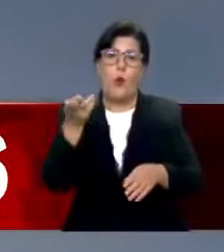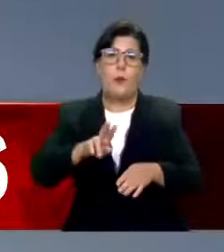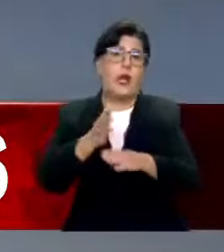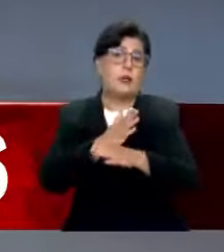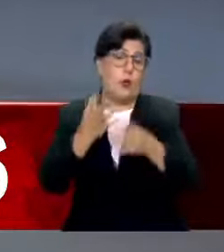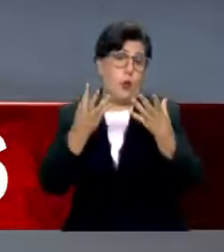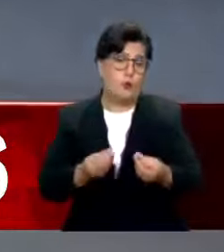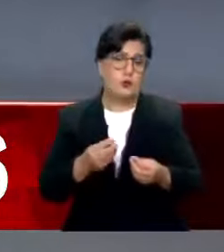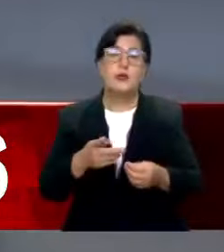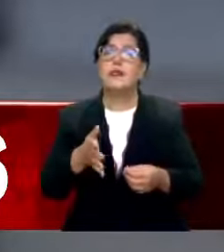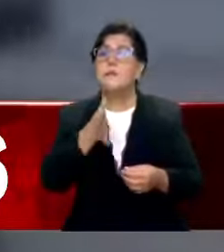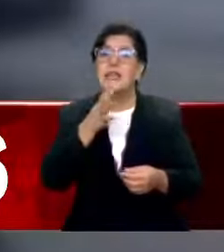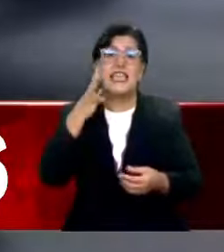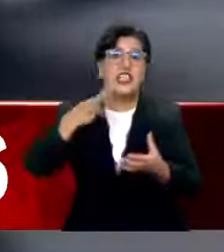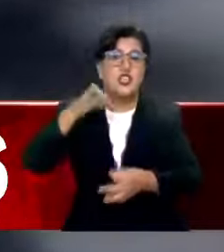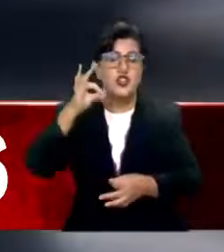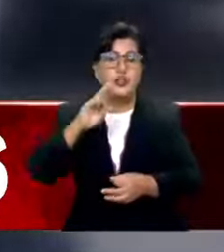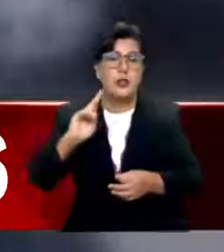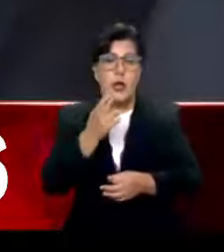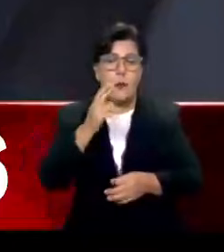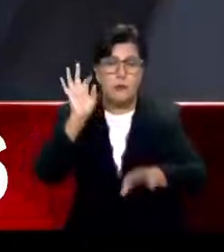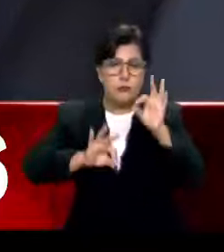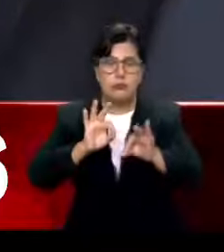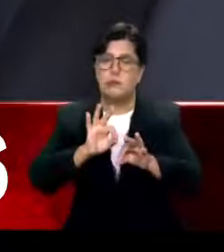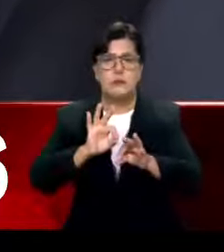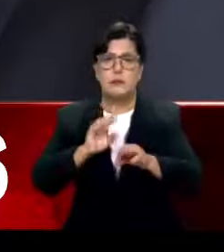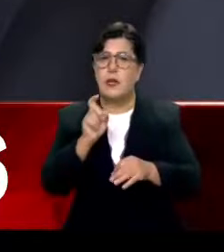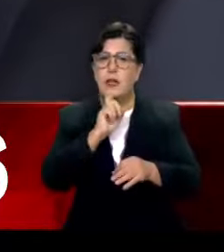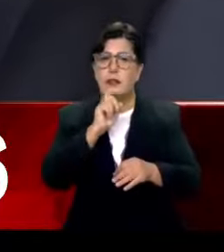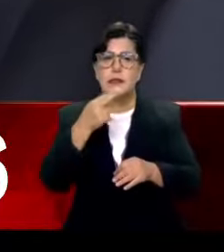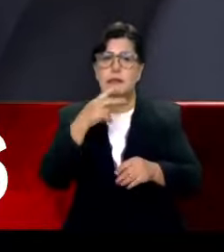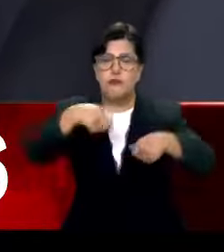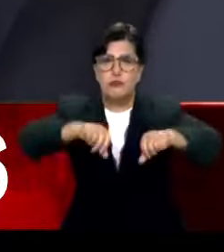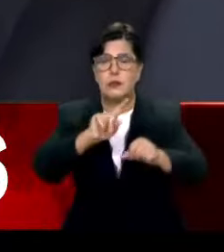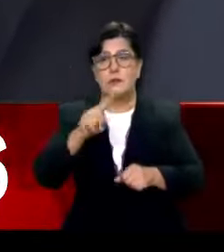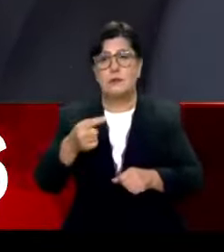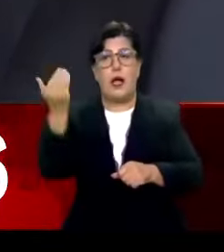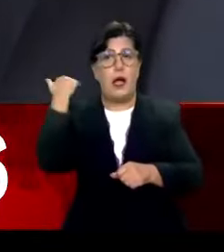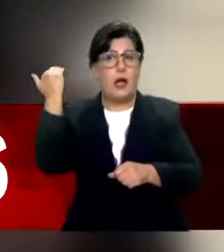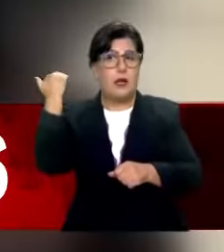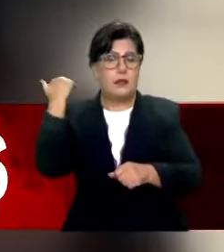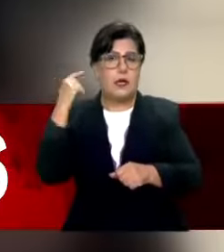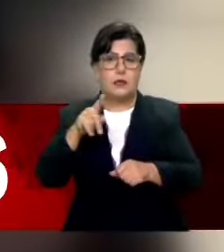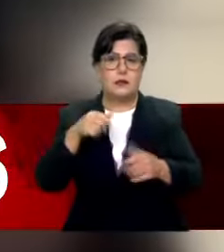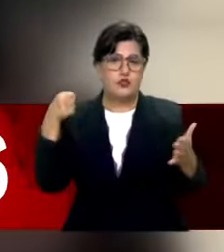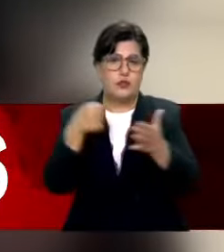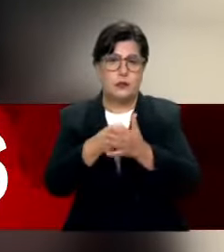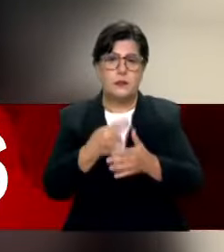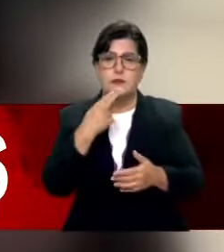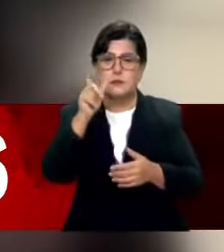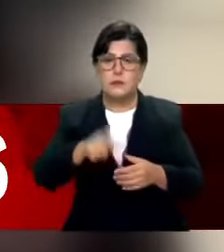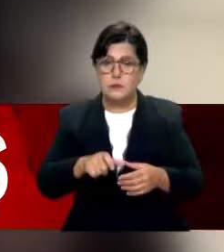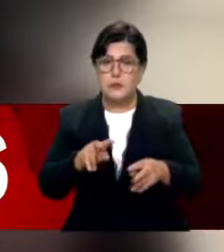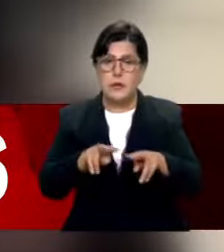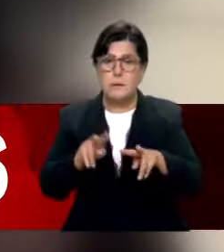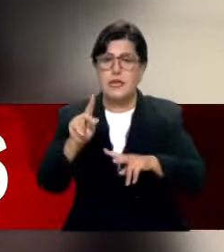olmuştu. Bilirkişi raporu o iddiayı çürüttü. Adli tıp raporunda mütevaffa Tatiana'nın kusursuz olduğu. Rapora göre genç kadın